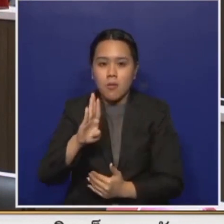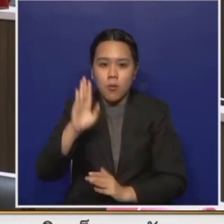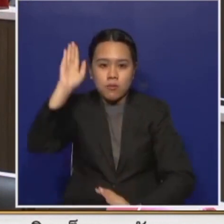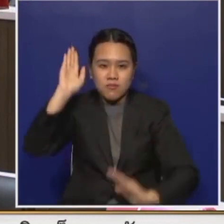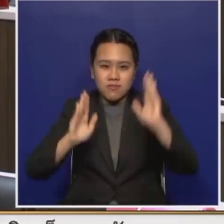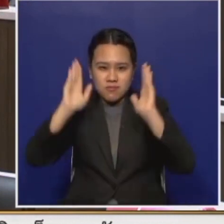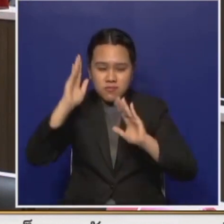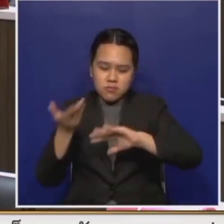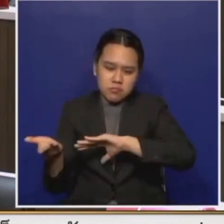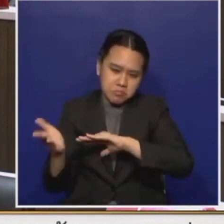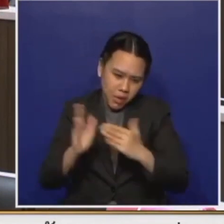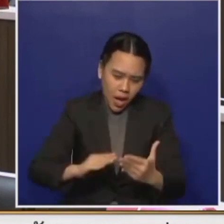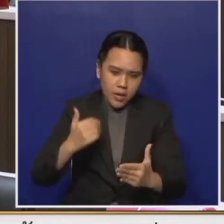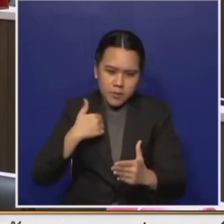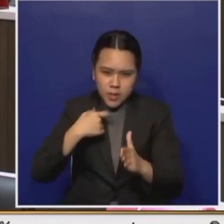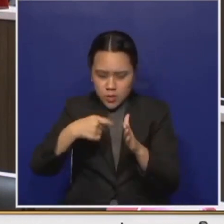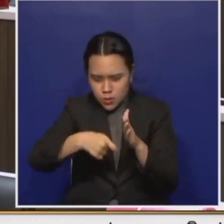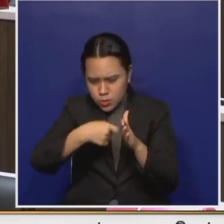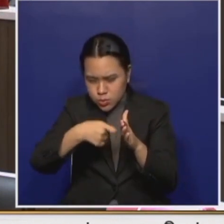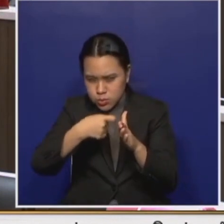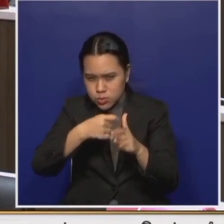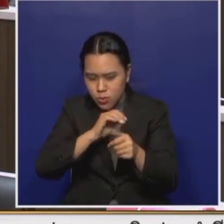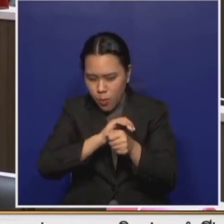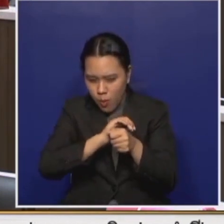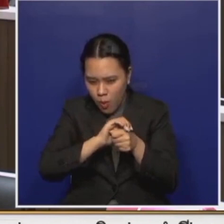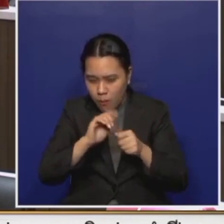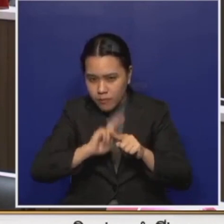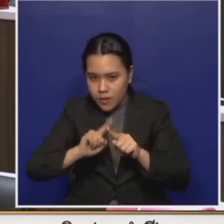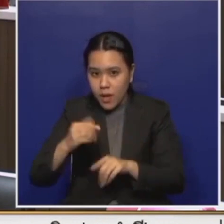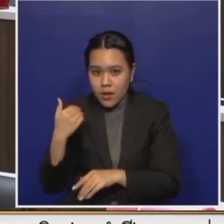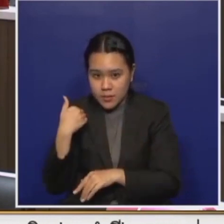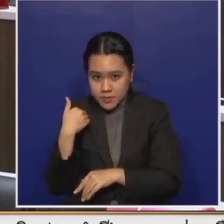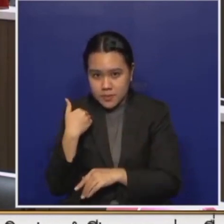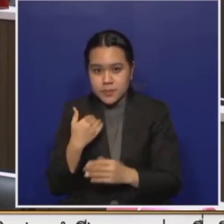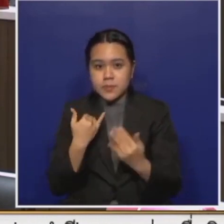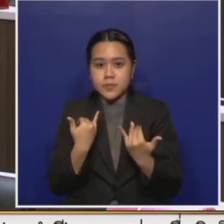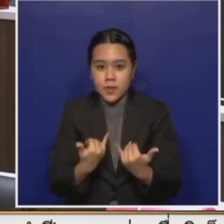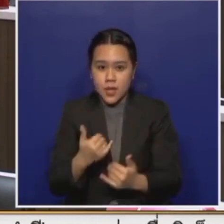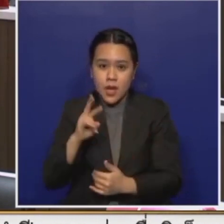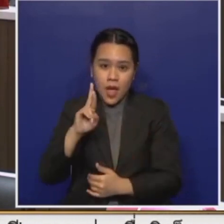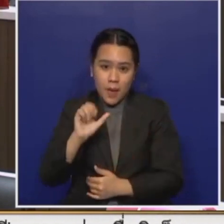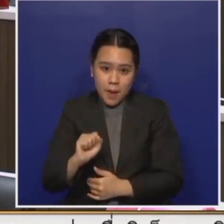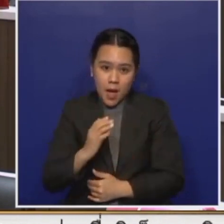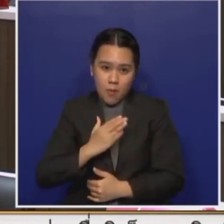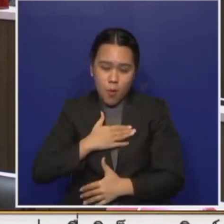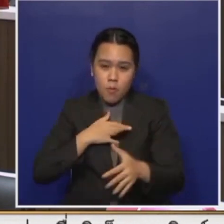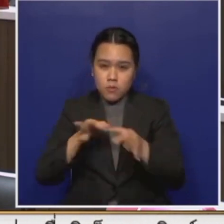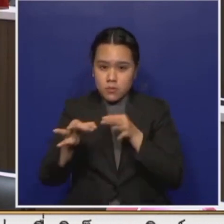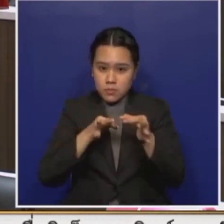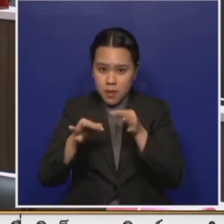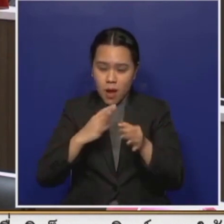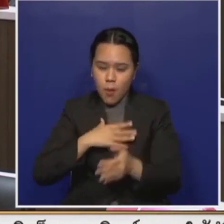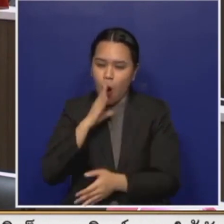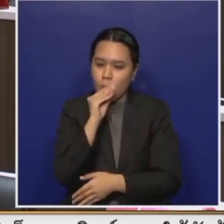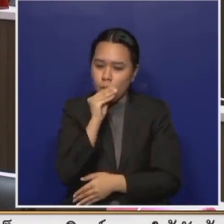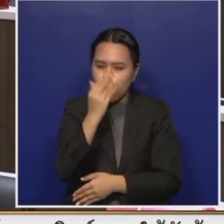มีเงินงำอะไรลายอย่างครัที่แ reflectsผมพูดในสภาหล่นี้ันทผมอพธปลบอกว่าทำไมพี่น้อง